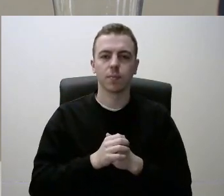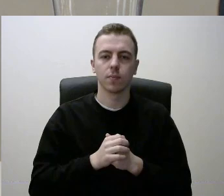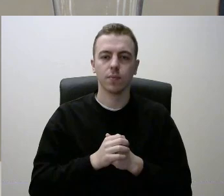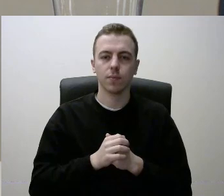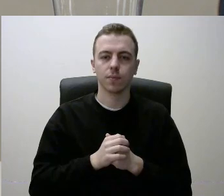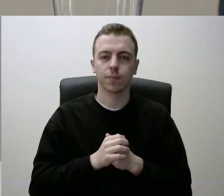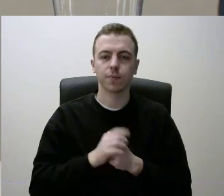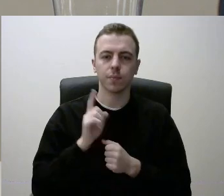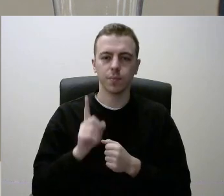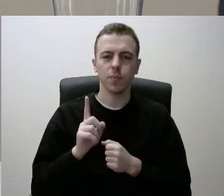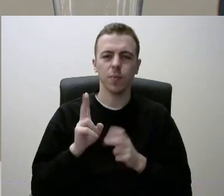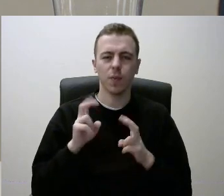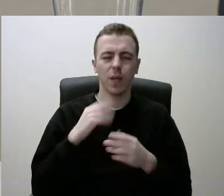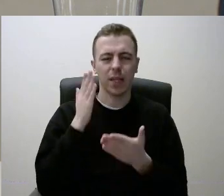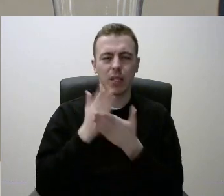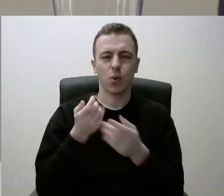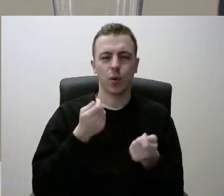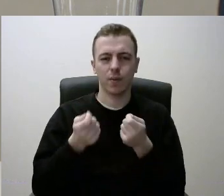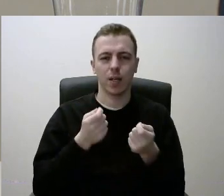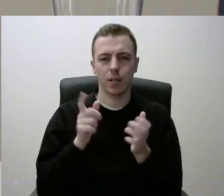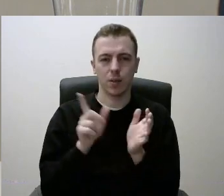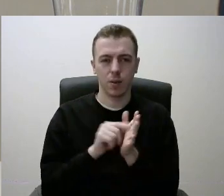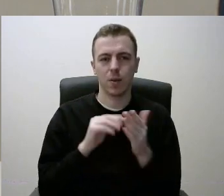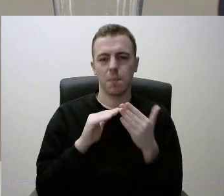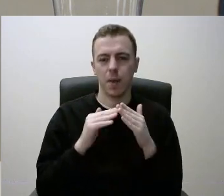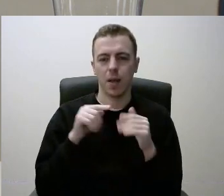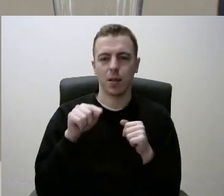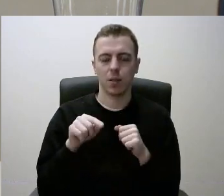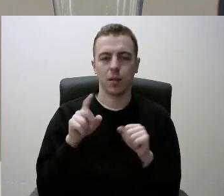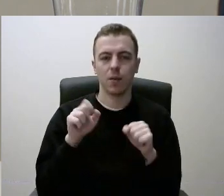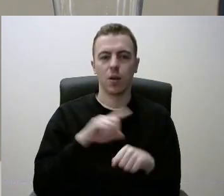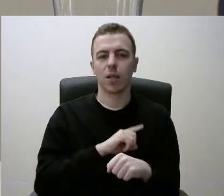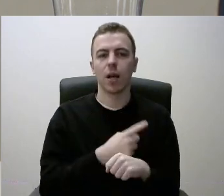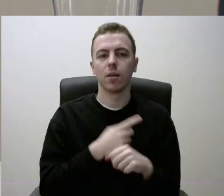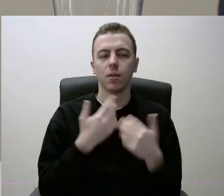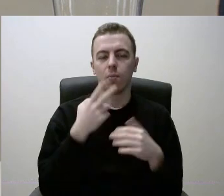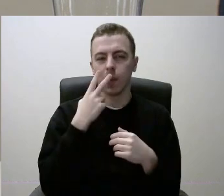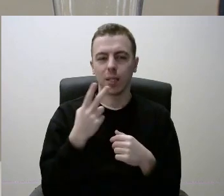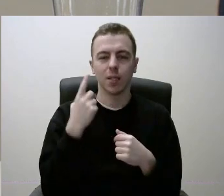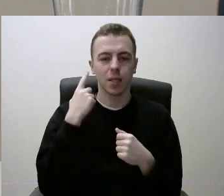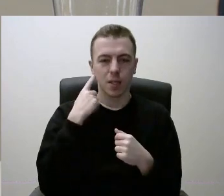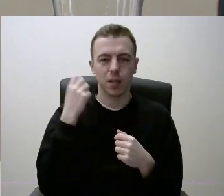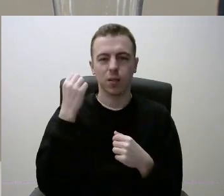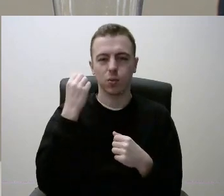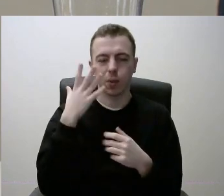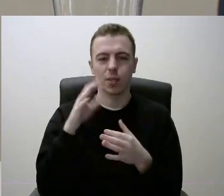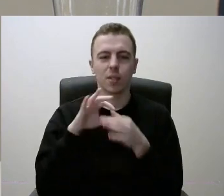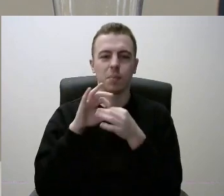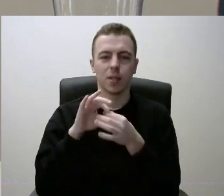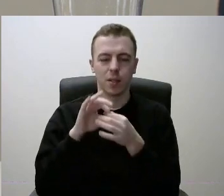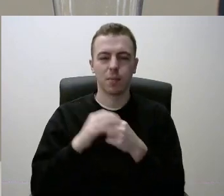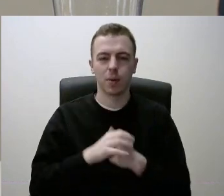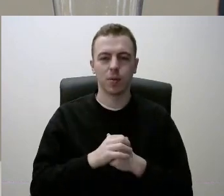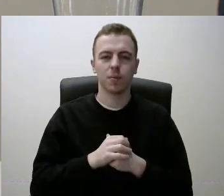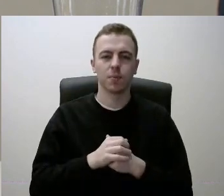būtum tiesiogiai valdantis subjektas kaip miestas, tai įgalintų tave matyti, girdėti, suprasti ir bendradarbiauti. Šiandien